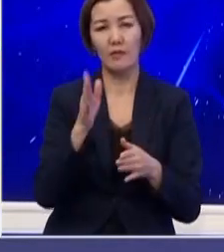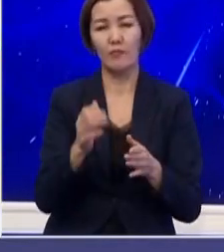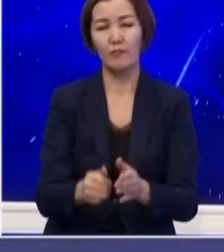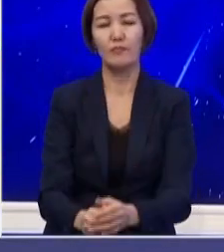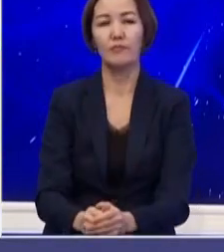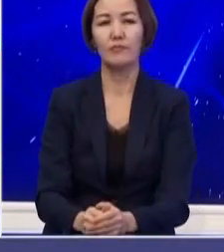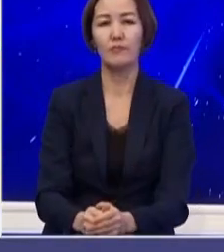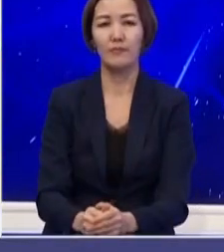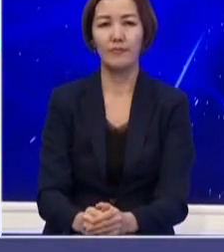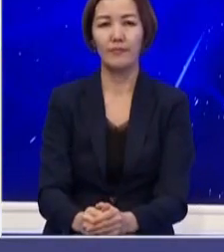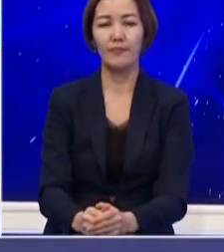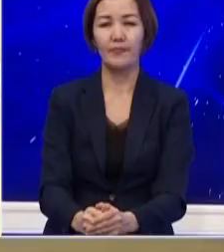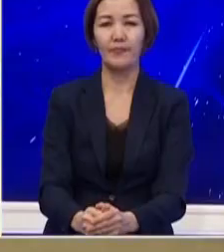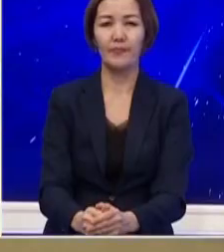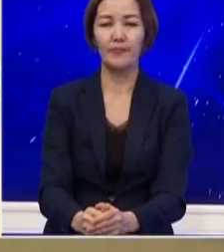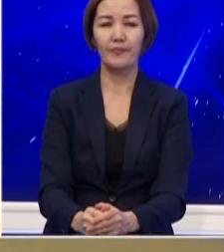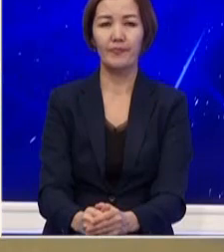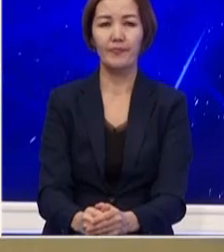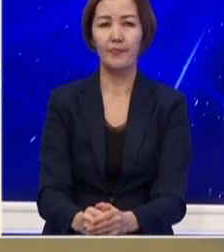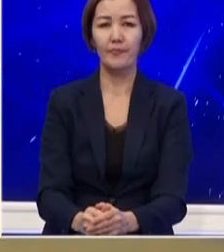сертификатқа ие болады.